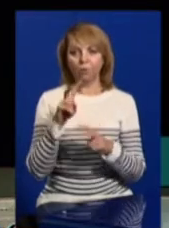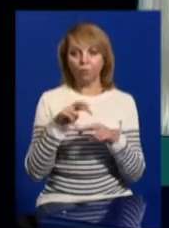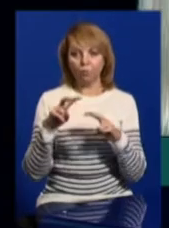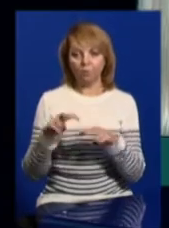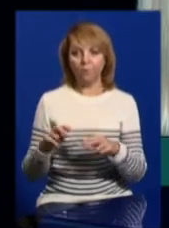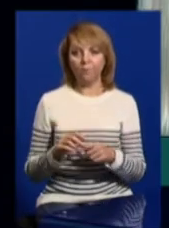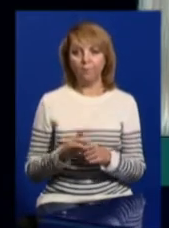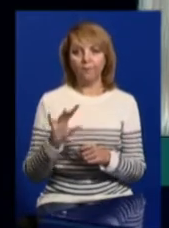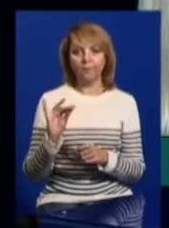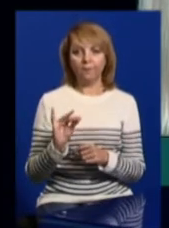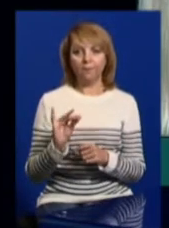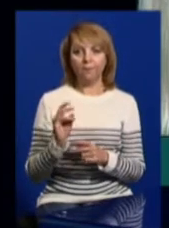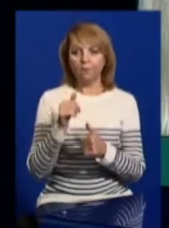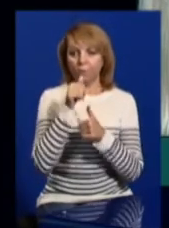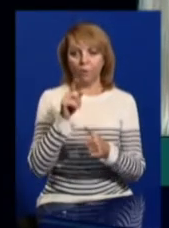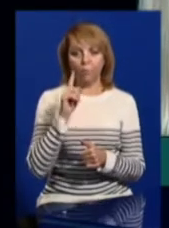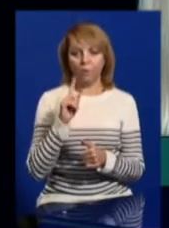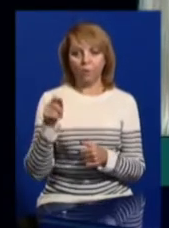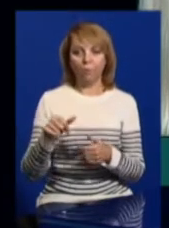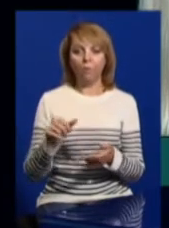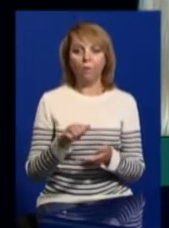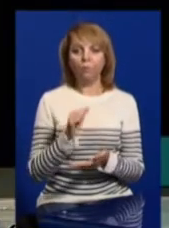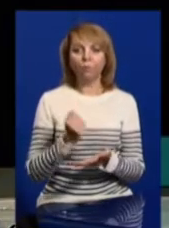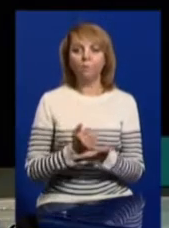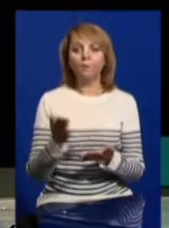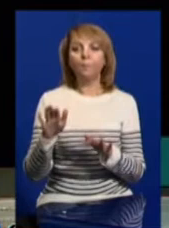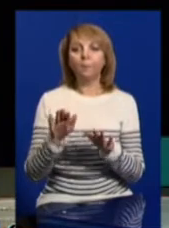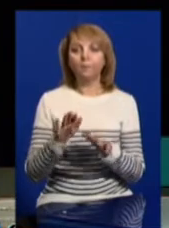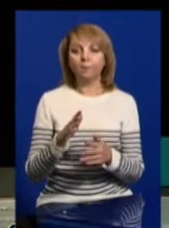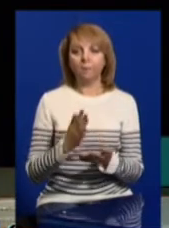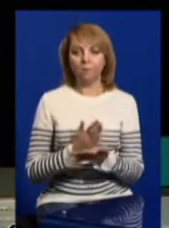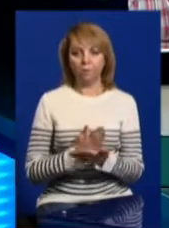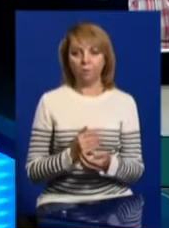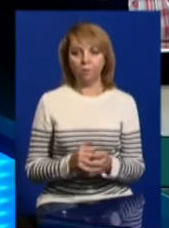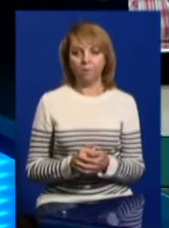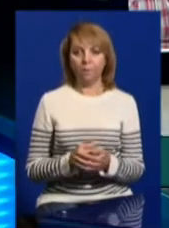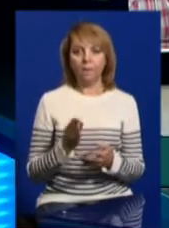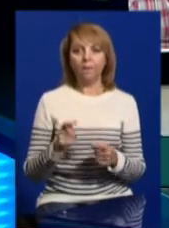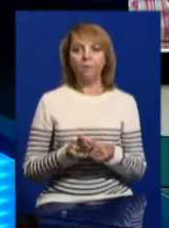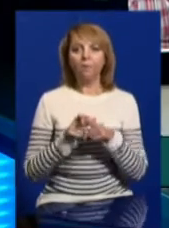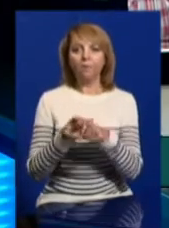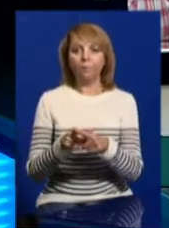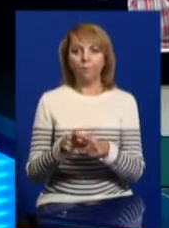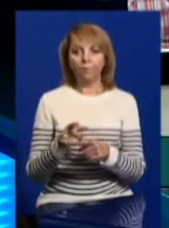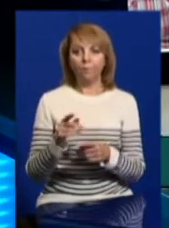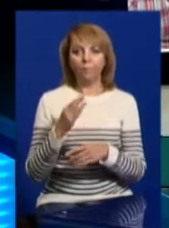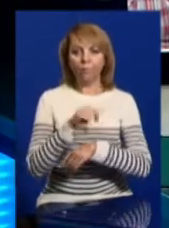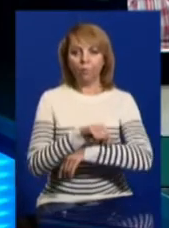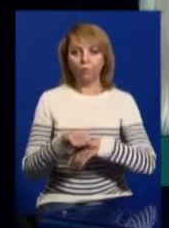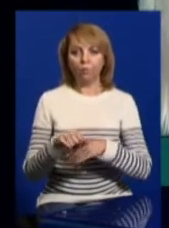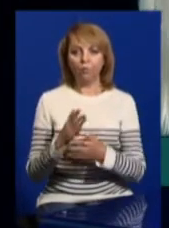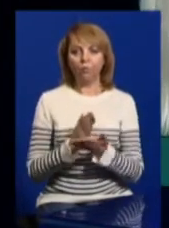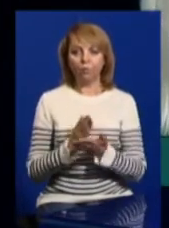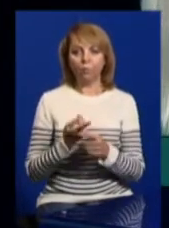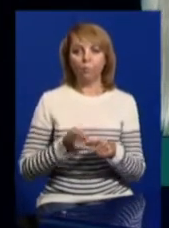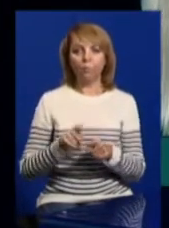шукає. І не змогли поки ще встановити її місце знаходження. Але є відповідь від Держприкордонслужби